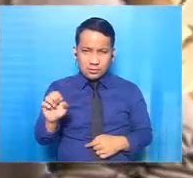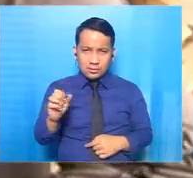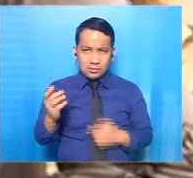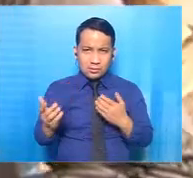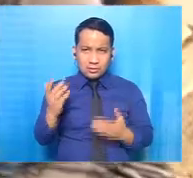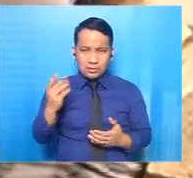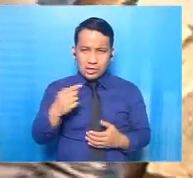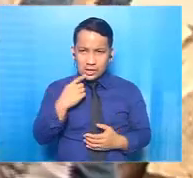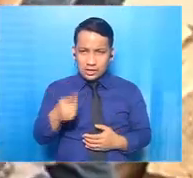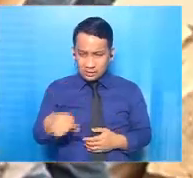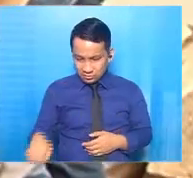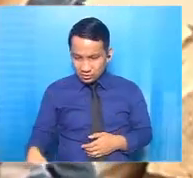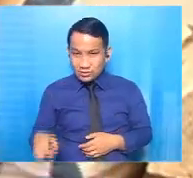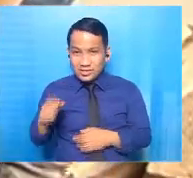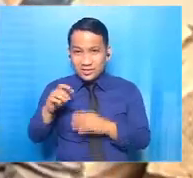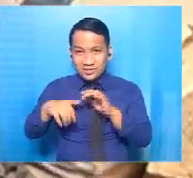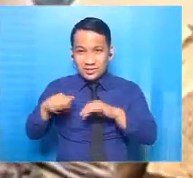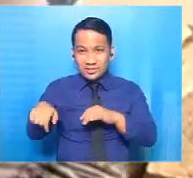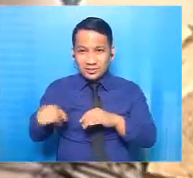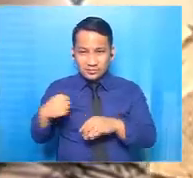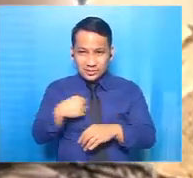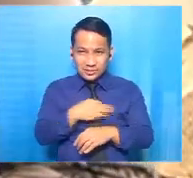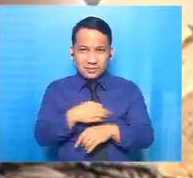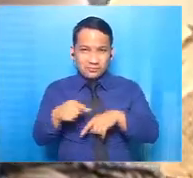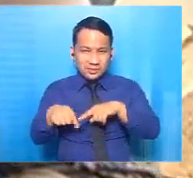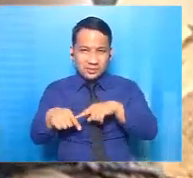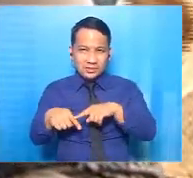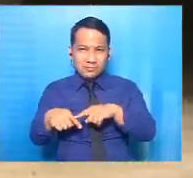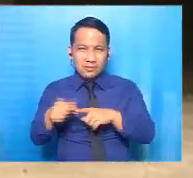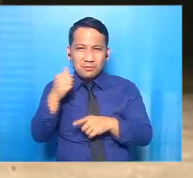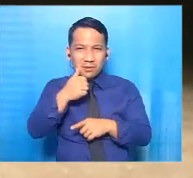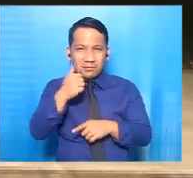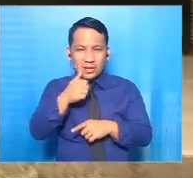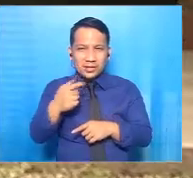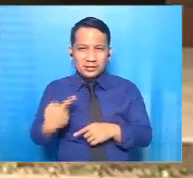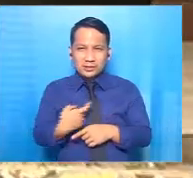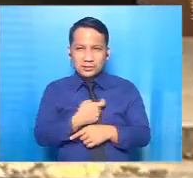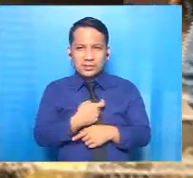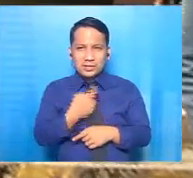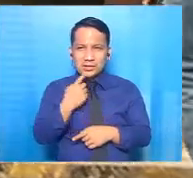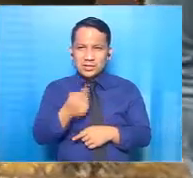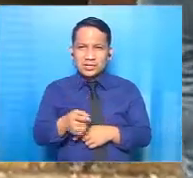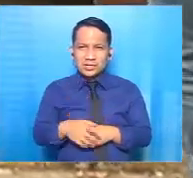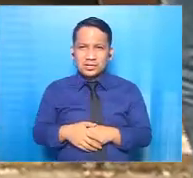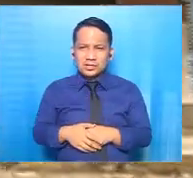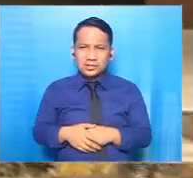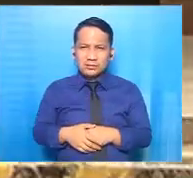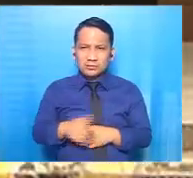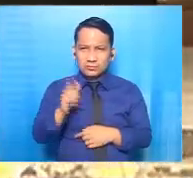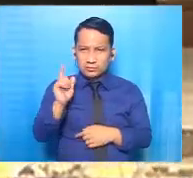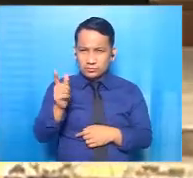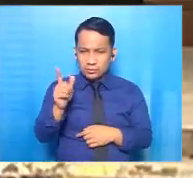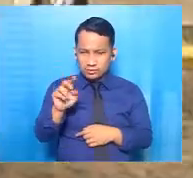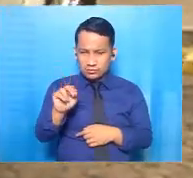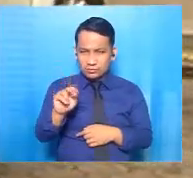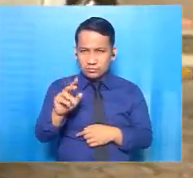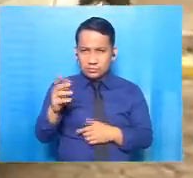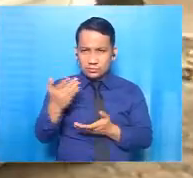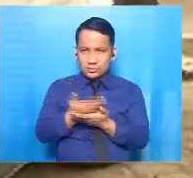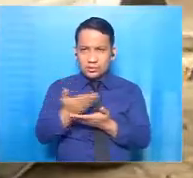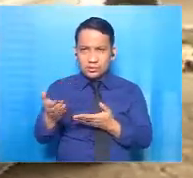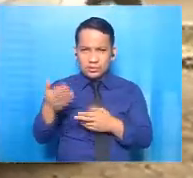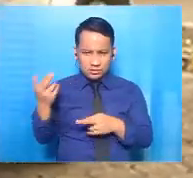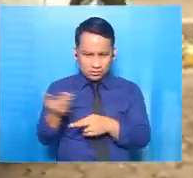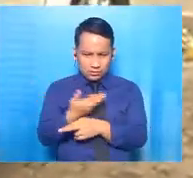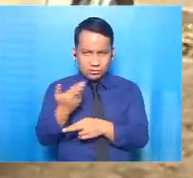yung isang teller, dito, sa binti, babae. Ayon kay Peralta, 2012 niya nabili ang sasakyan at